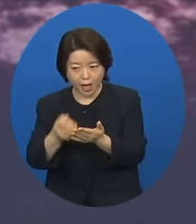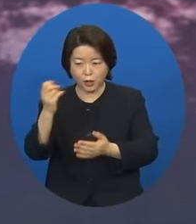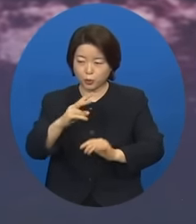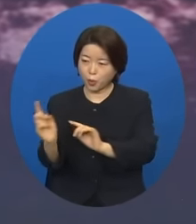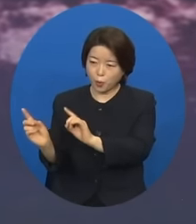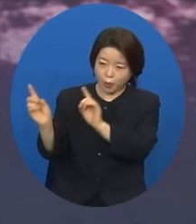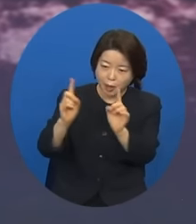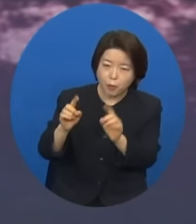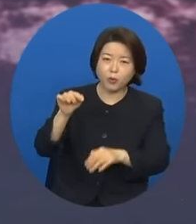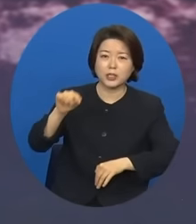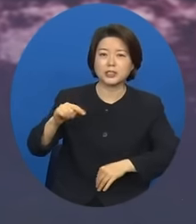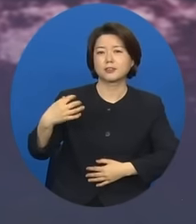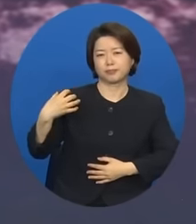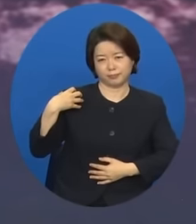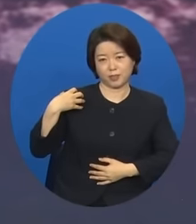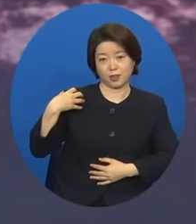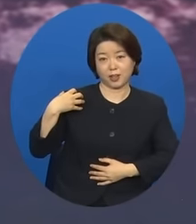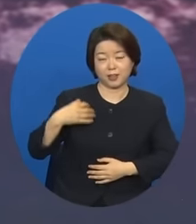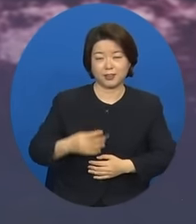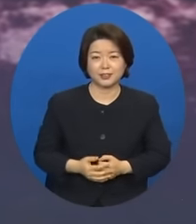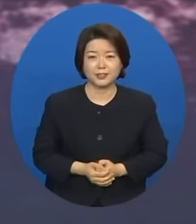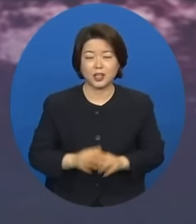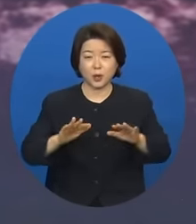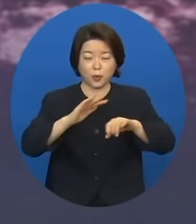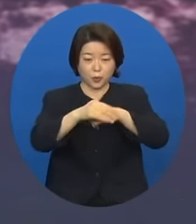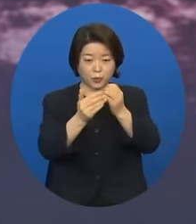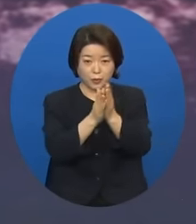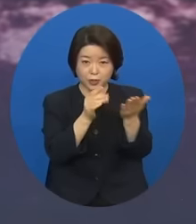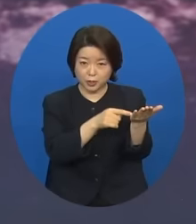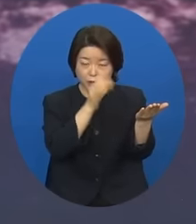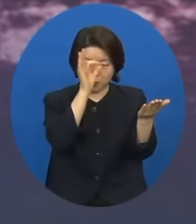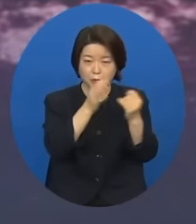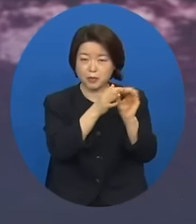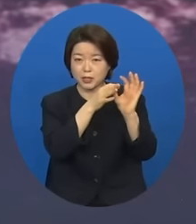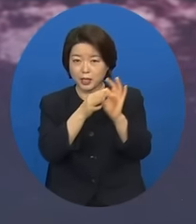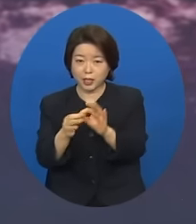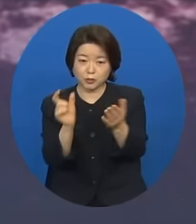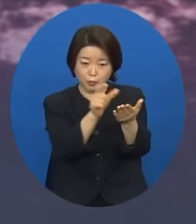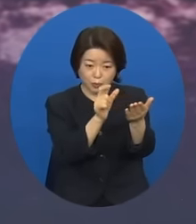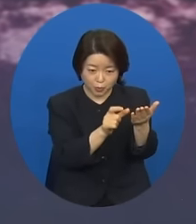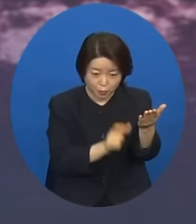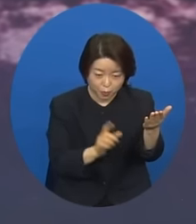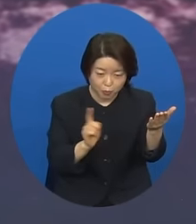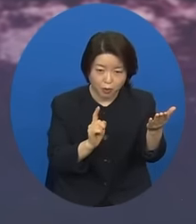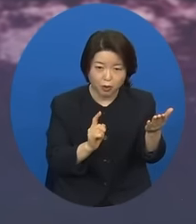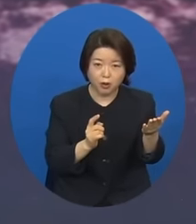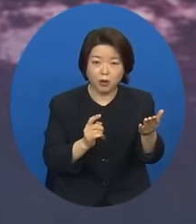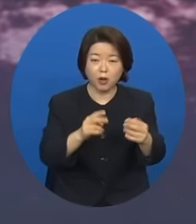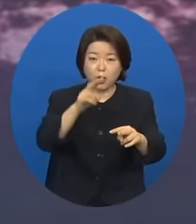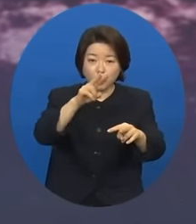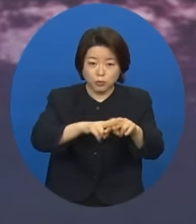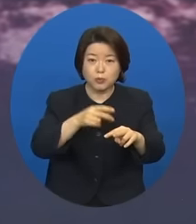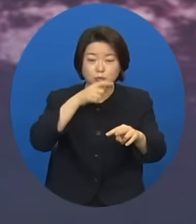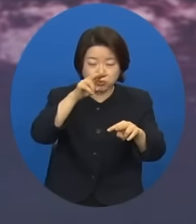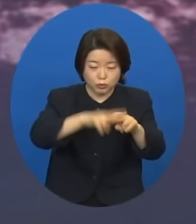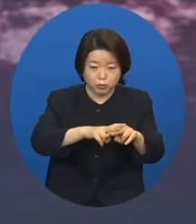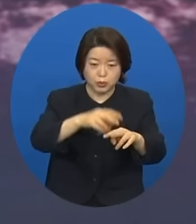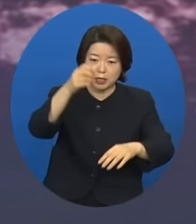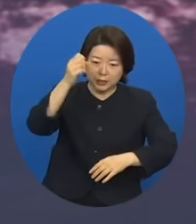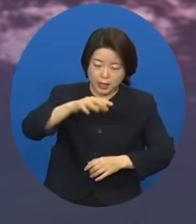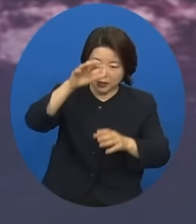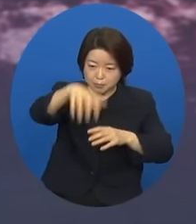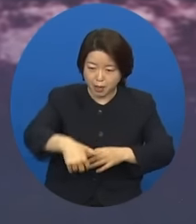그런 일을 했습니다 왜냐면 오늘 본문에 보면 계속 나오는 이야기가 우물을 다시 팠다 우물을 다시